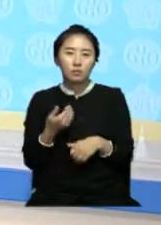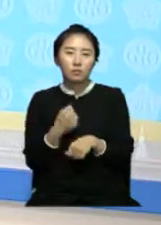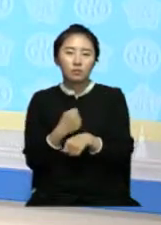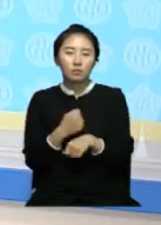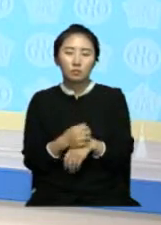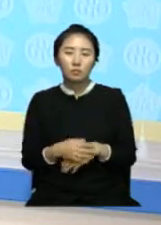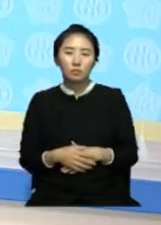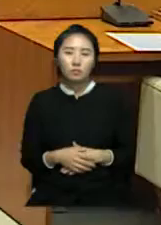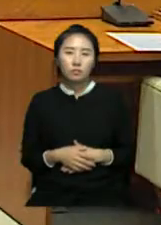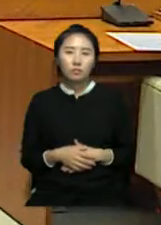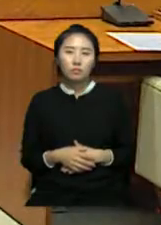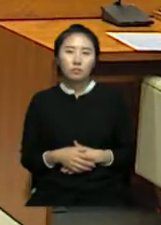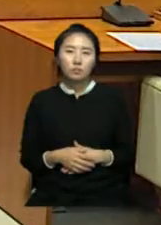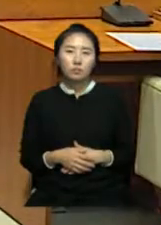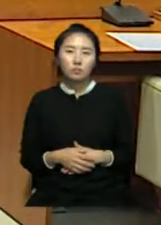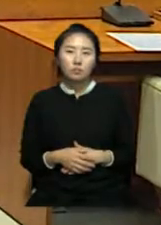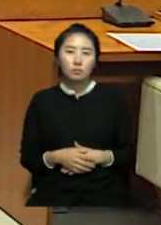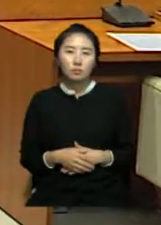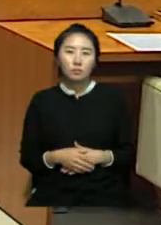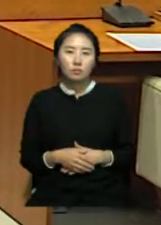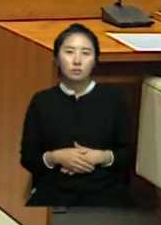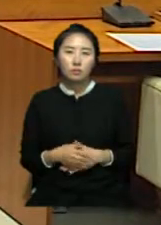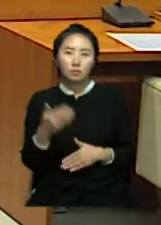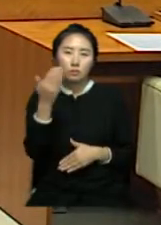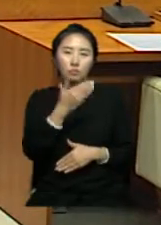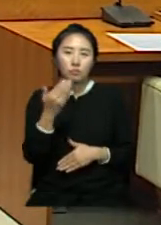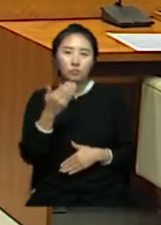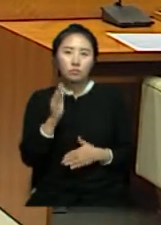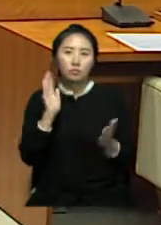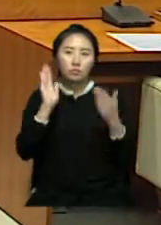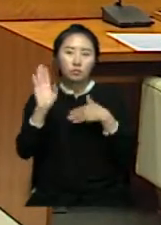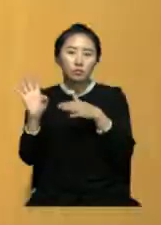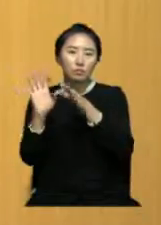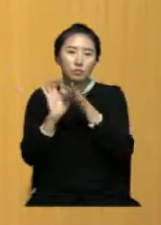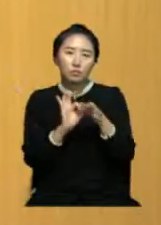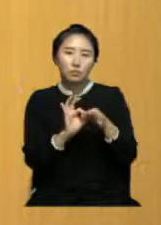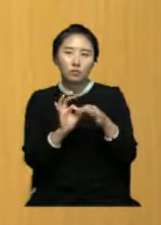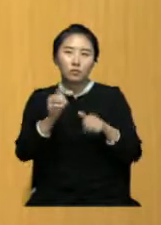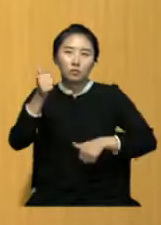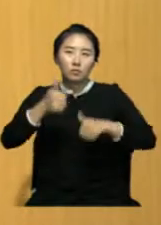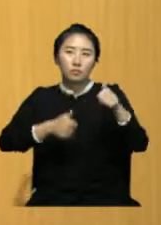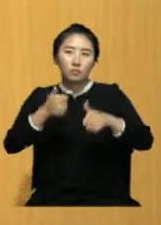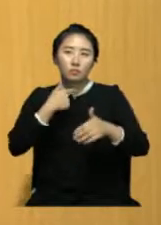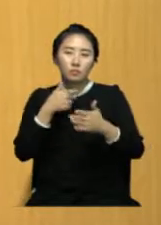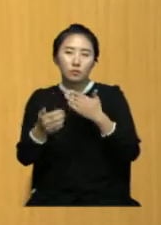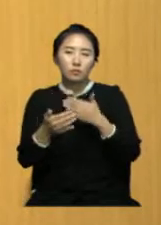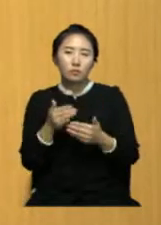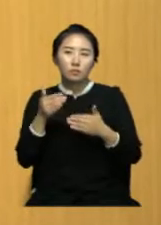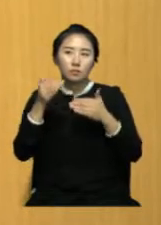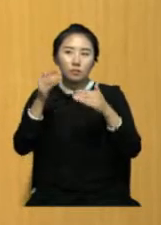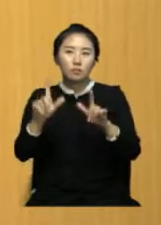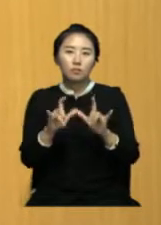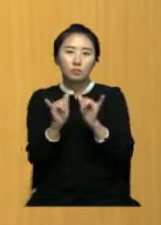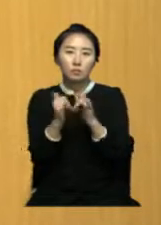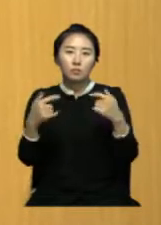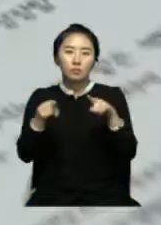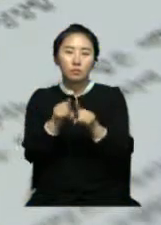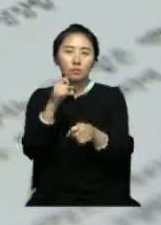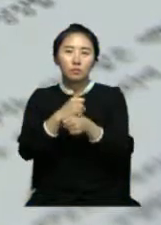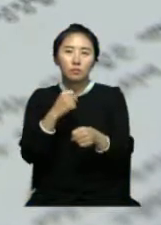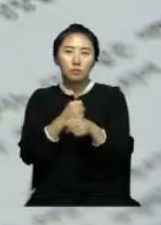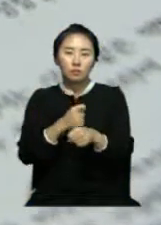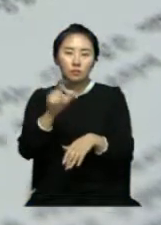지금 시작했습니다. 한편 구로구의회는 앞으로도 계속 모의의회 체험을 진행해 구민이 함께